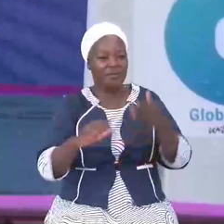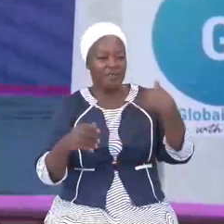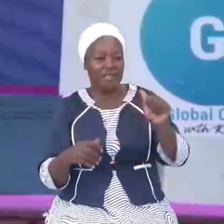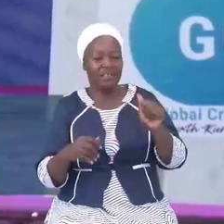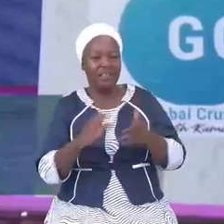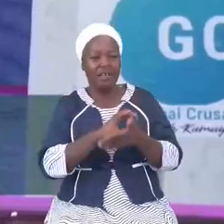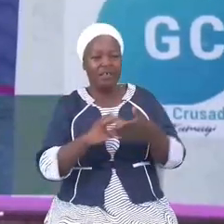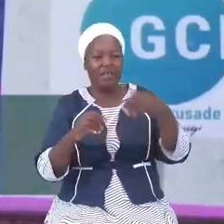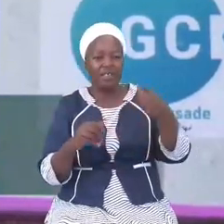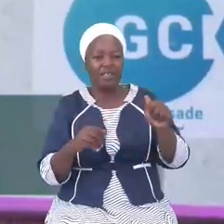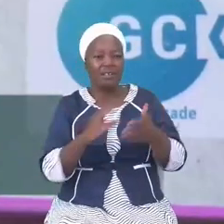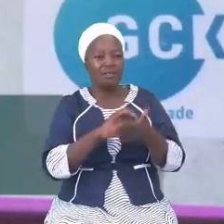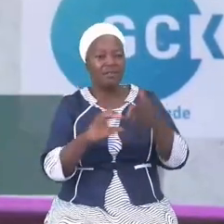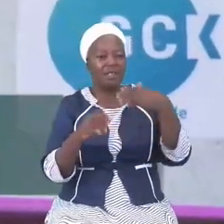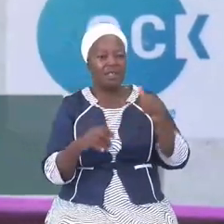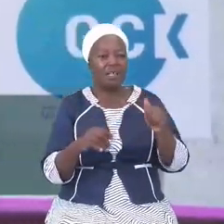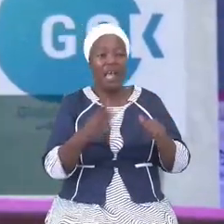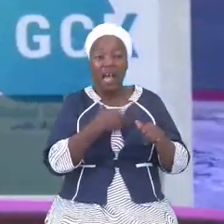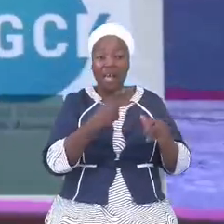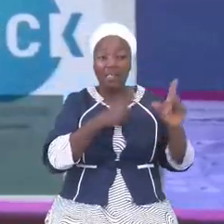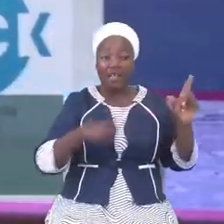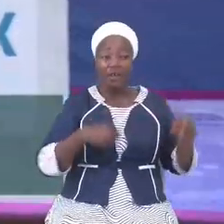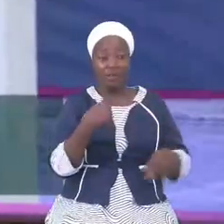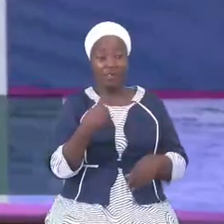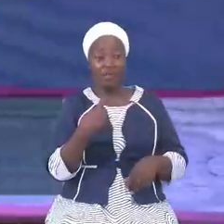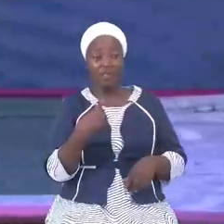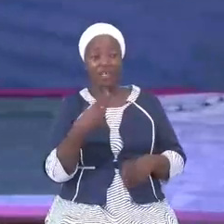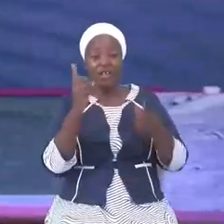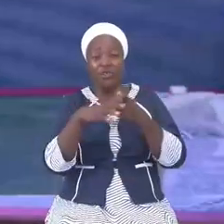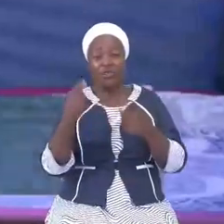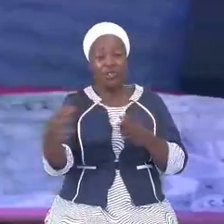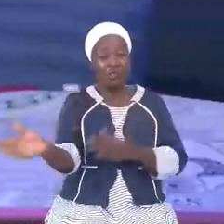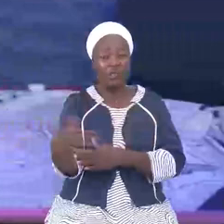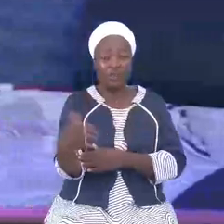Verset 11. L'Éternel parla au poisson.